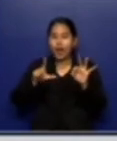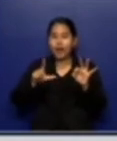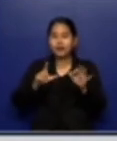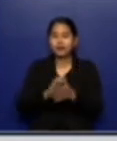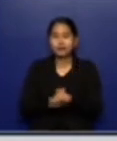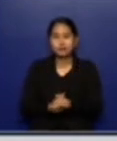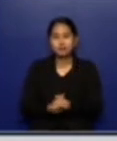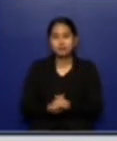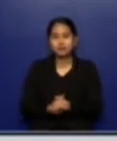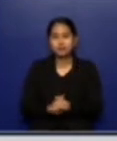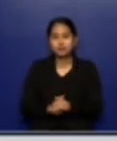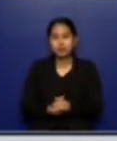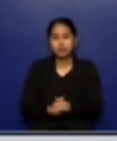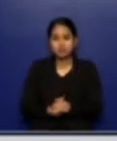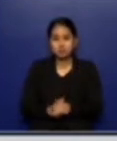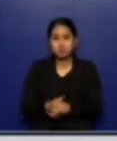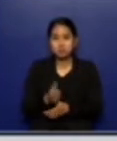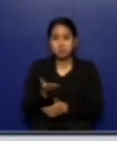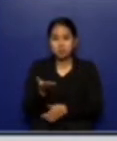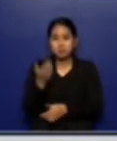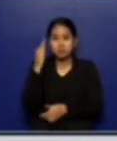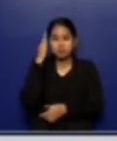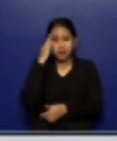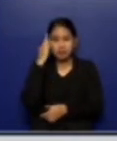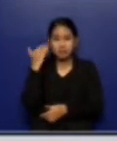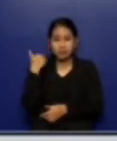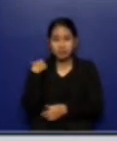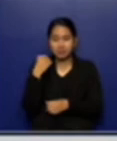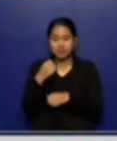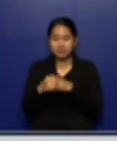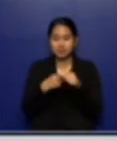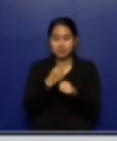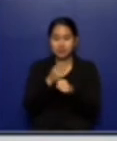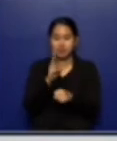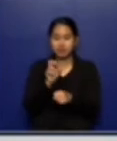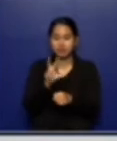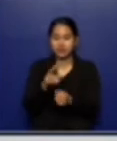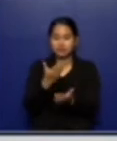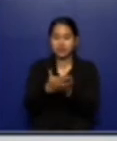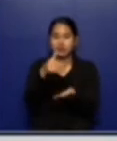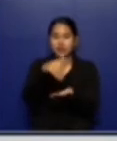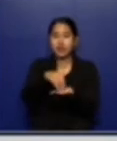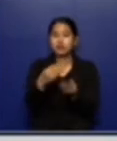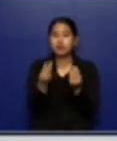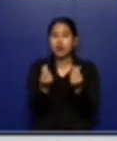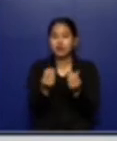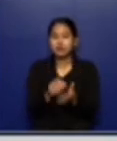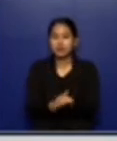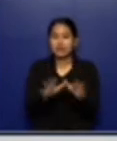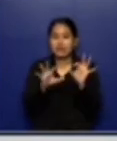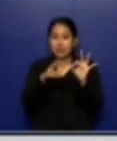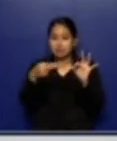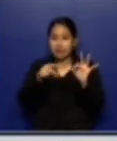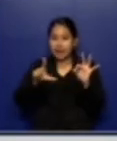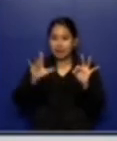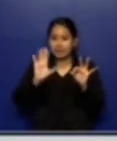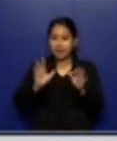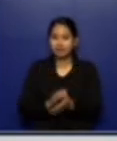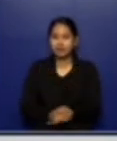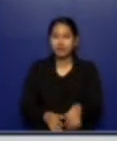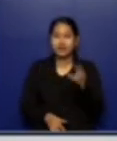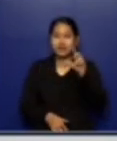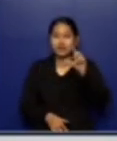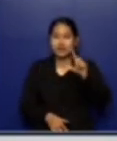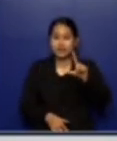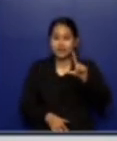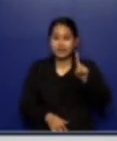มๆท่านทราบไหมว่างบกลางปี63เท่าไหร่ไม่ใช่ 90,000 นะครับเป็น 160,000 กว่า